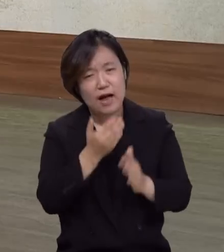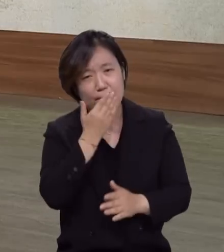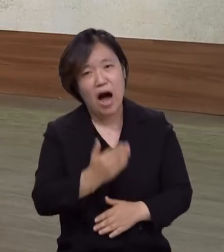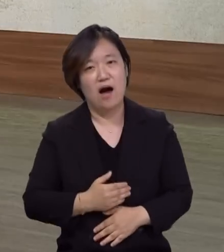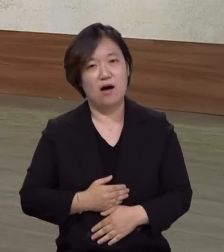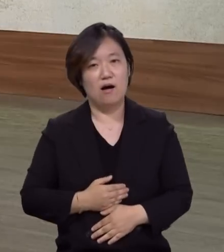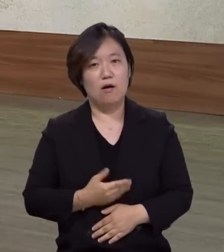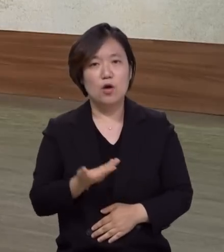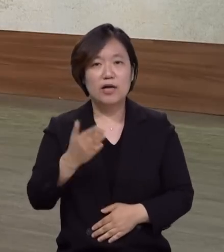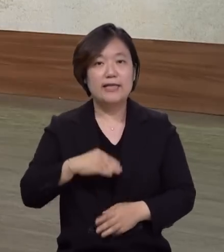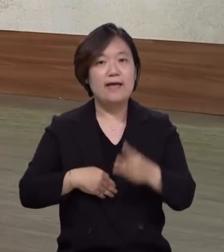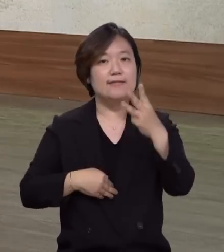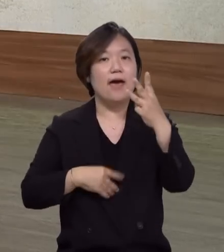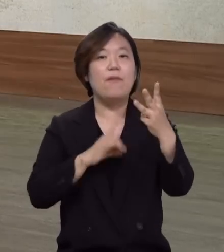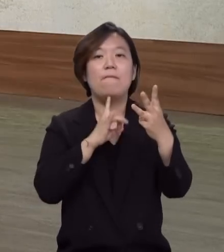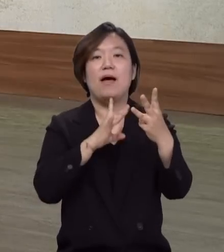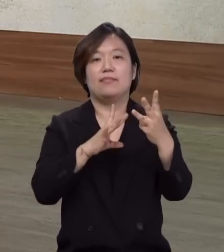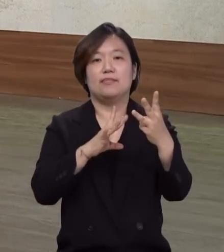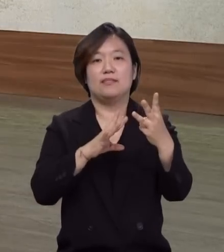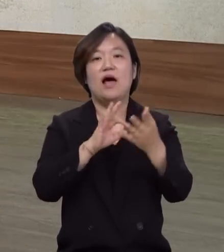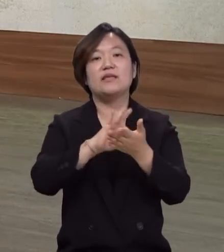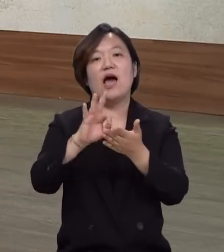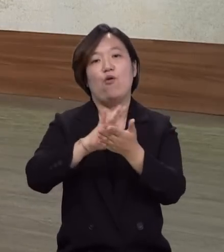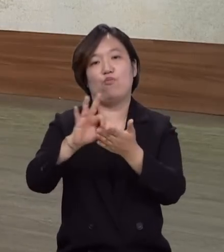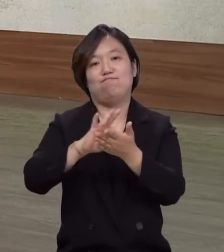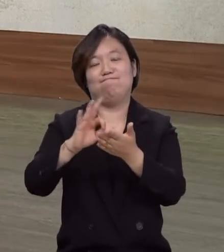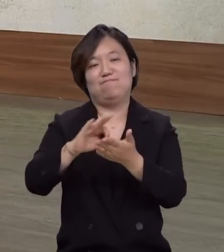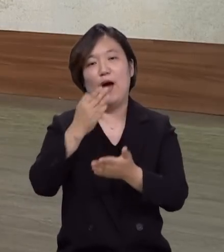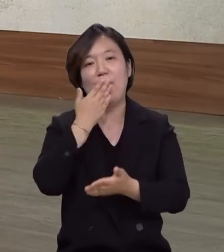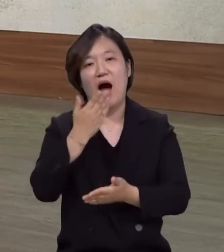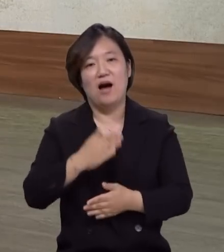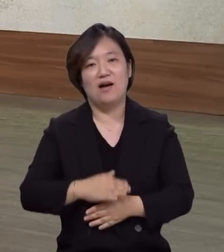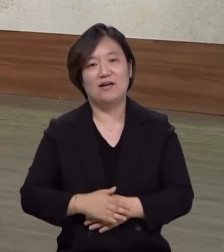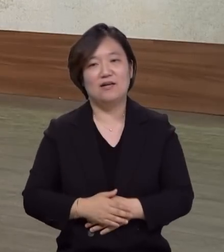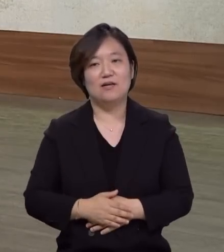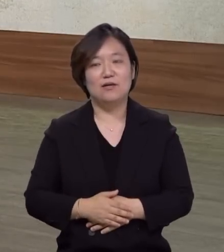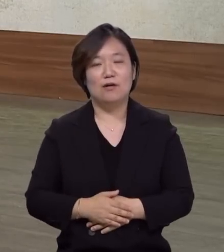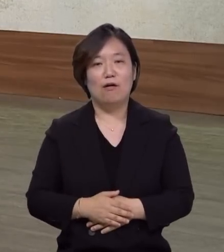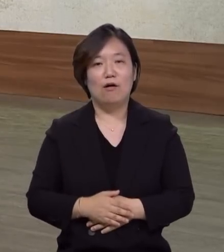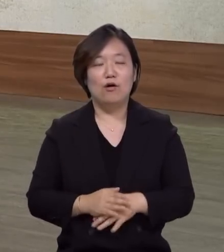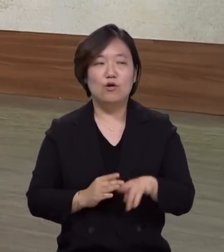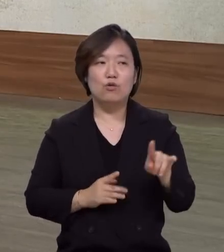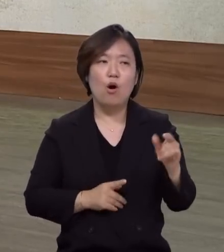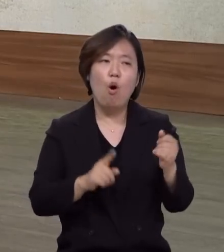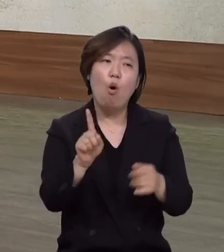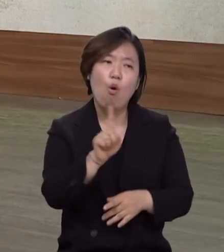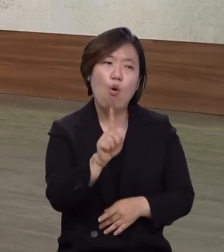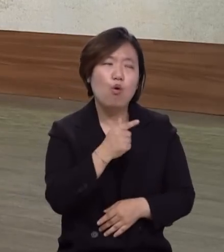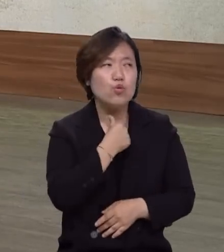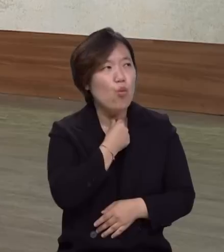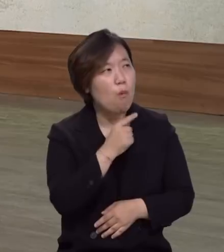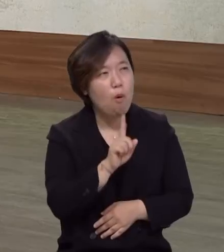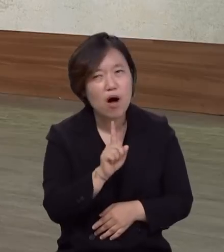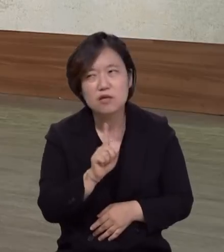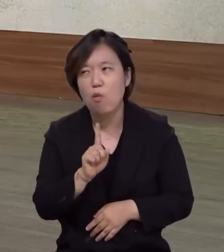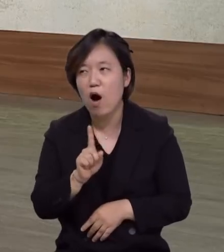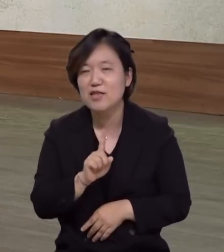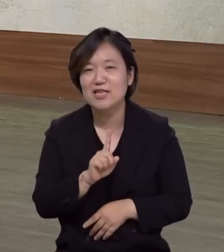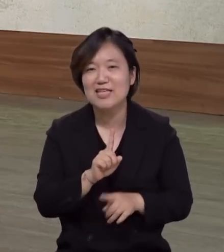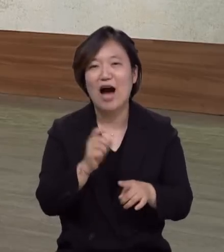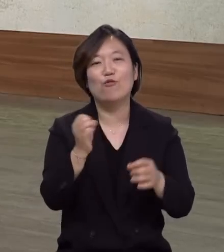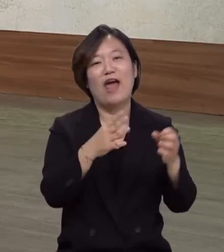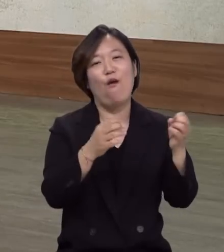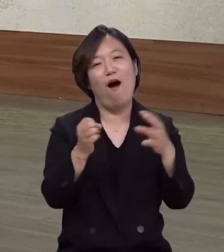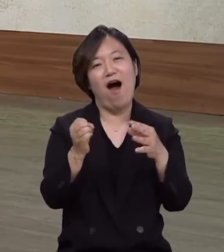무슨 소원을 빌까 무슨 소원을 빌까 이러면서 부인하고 이런저런 이야기를 하는데